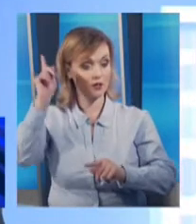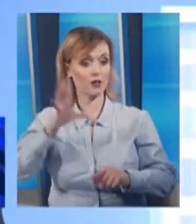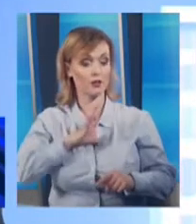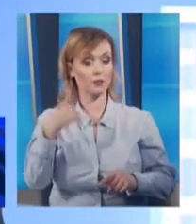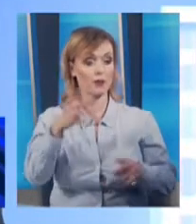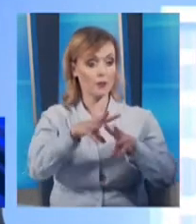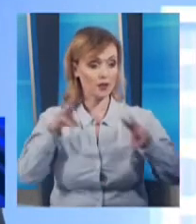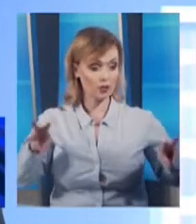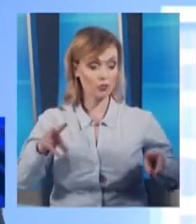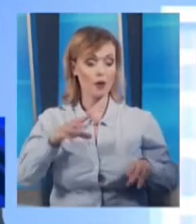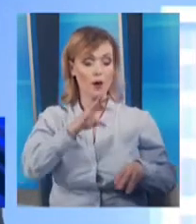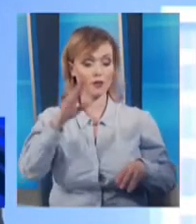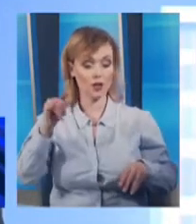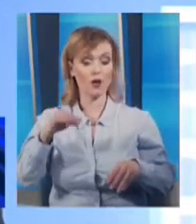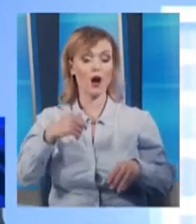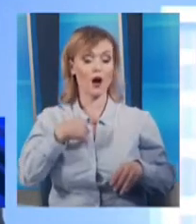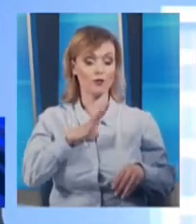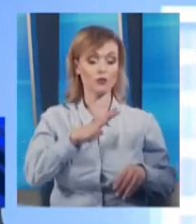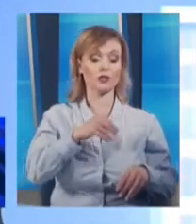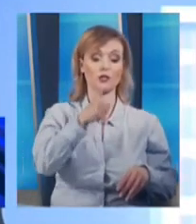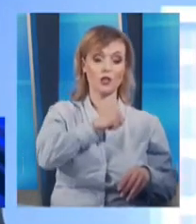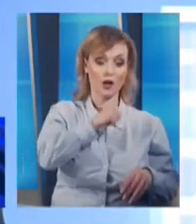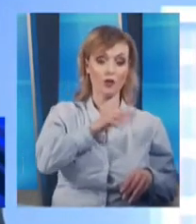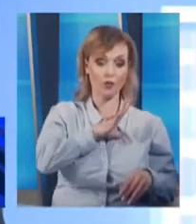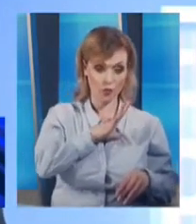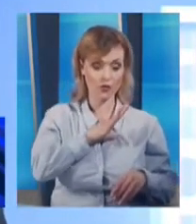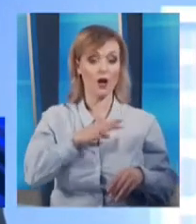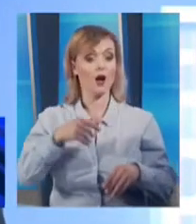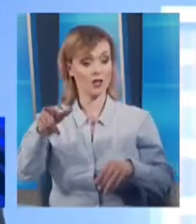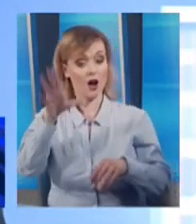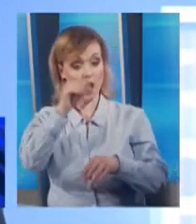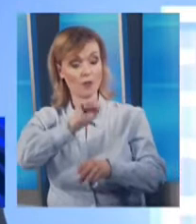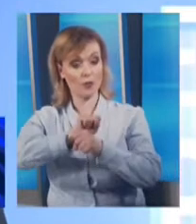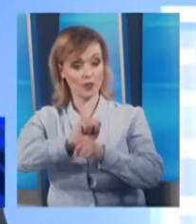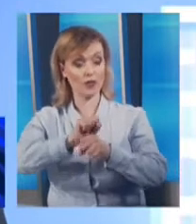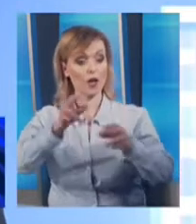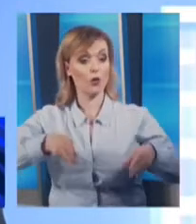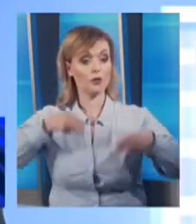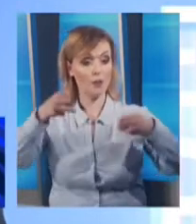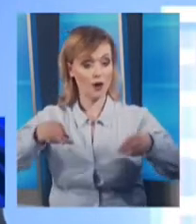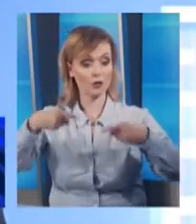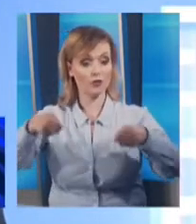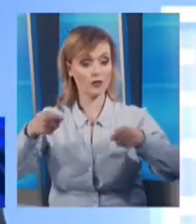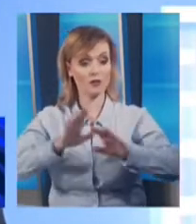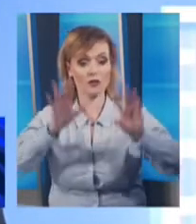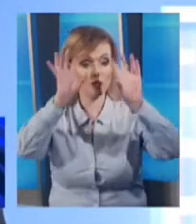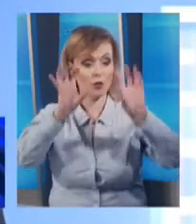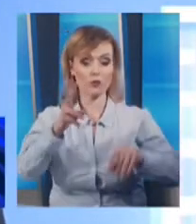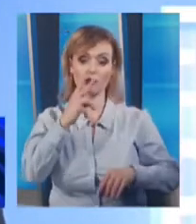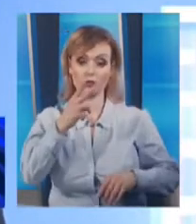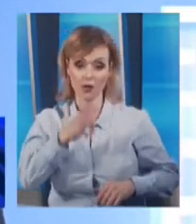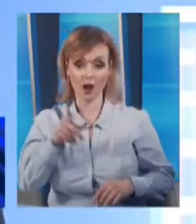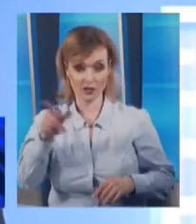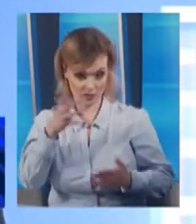a doamnei Sandu, contrabanda cu țigări și alte scheme. Și doi, la fel de important,